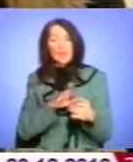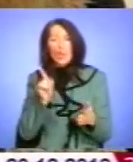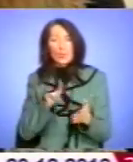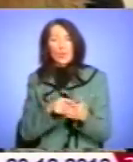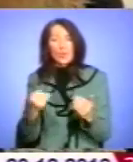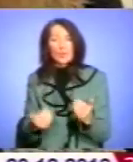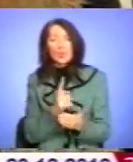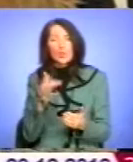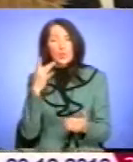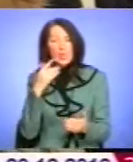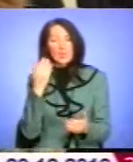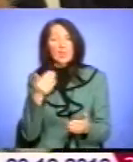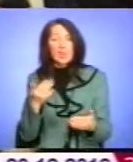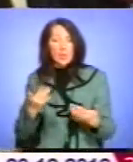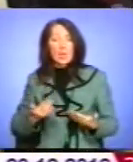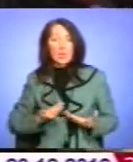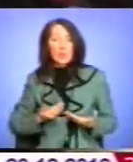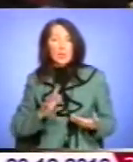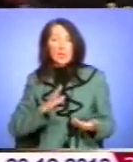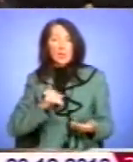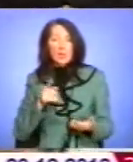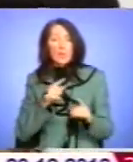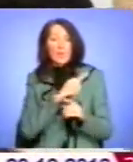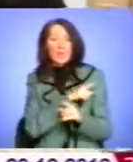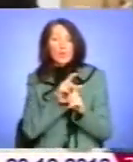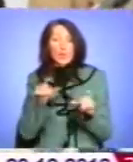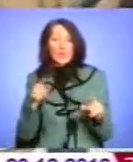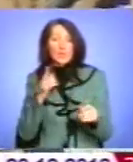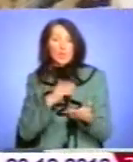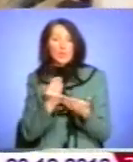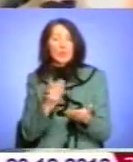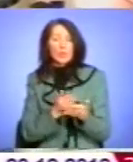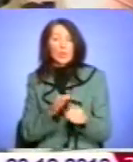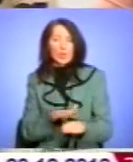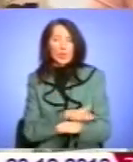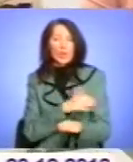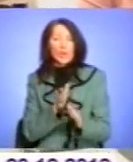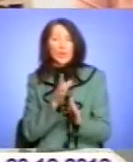полегшити перебування їх у стаціонарі. Адже воно є довготривалим